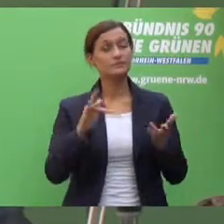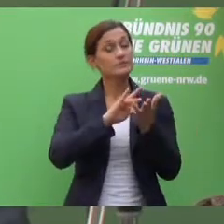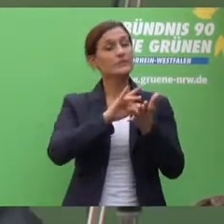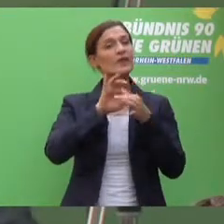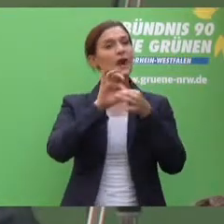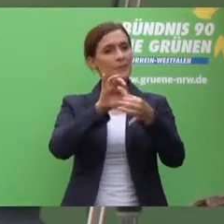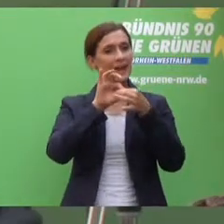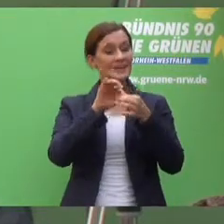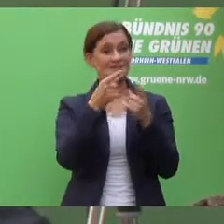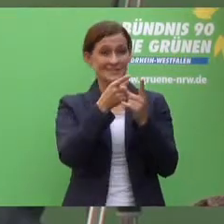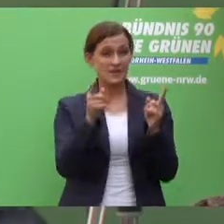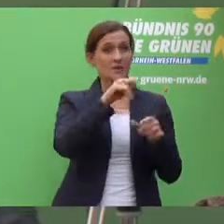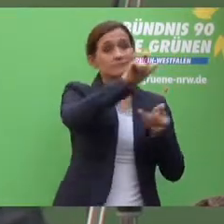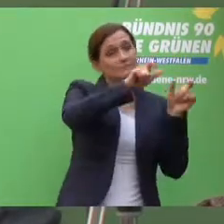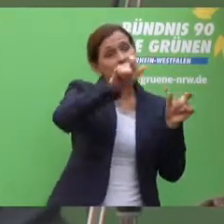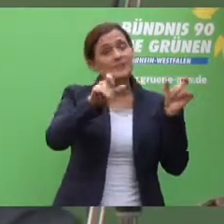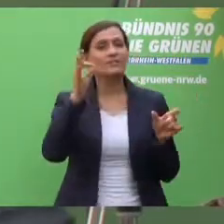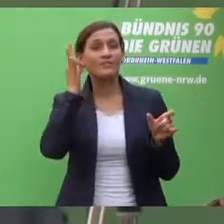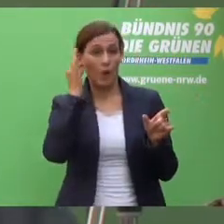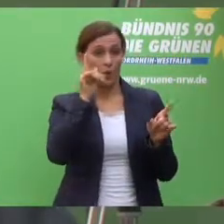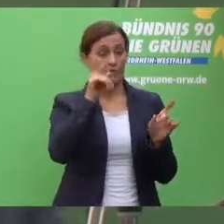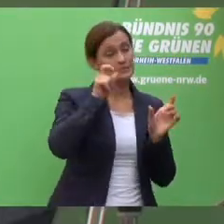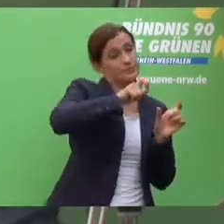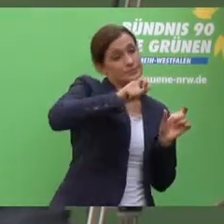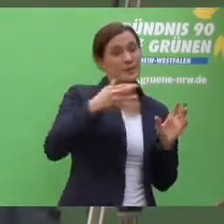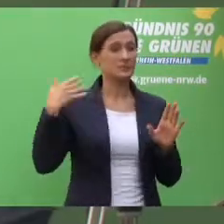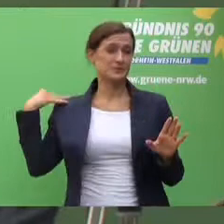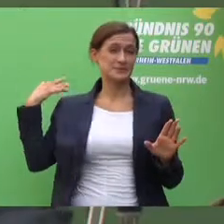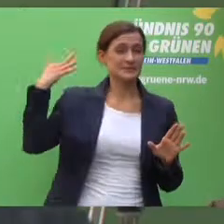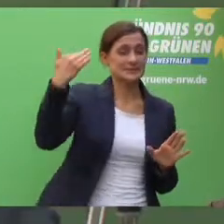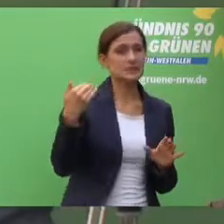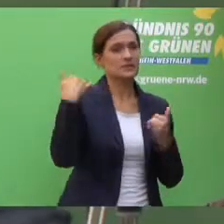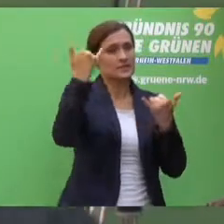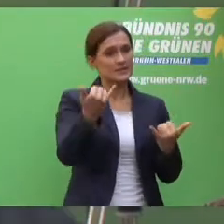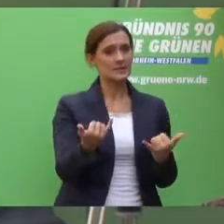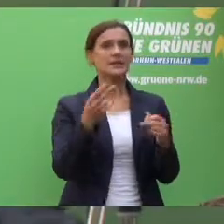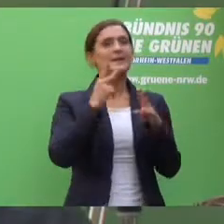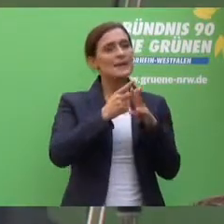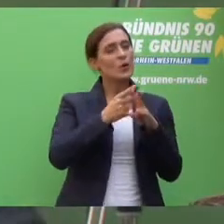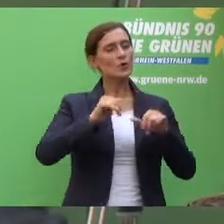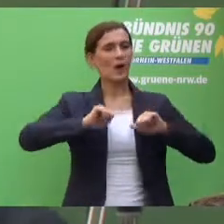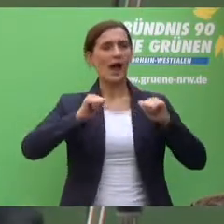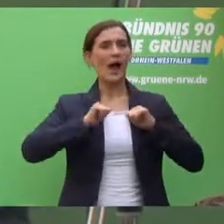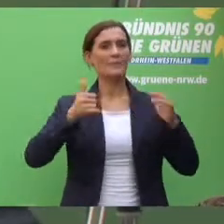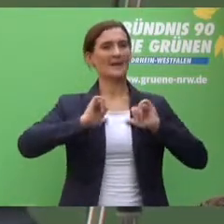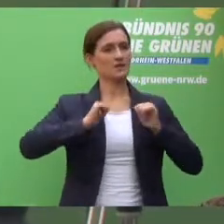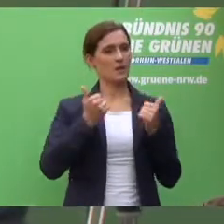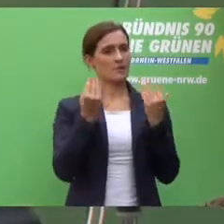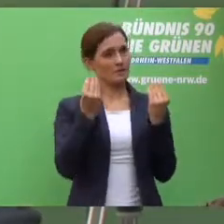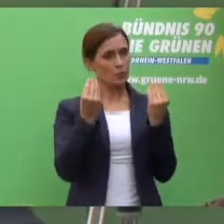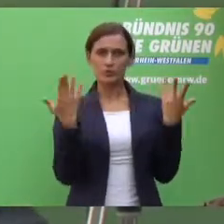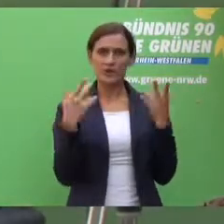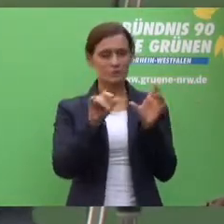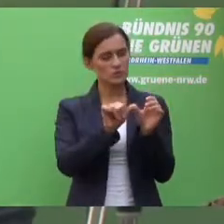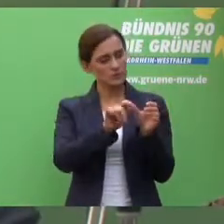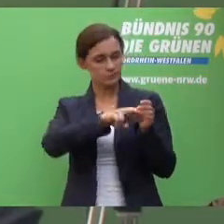dass die Frauen nach wie vor auch aus dem Arbeitsleben rausgedrängt werden.